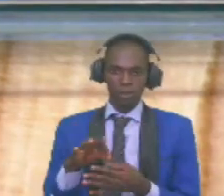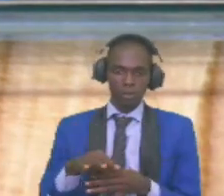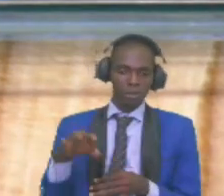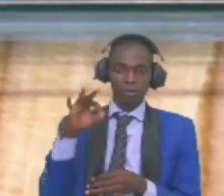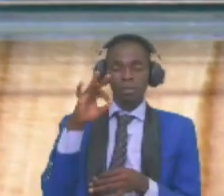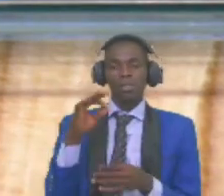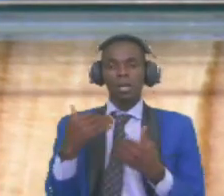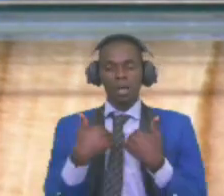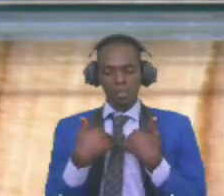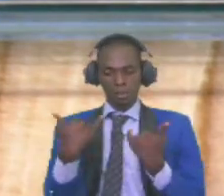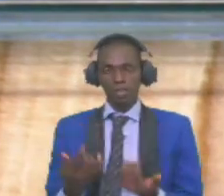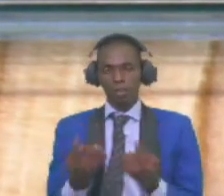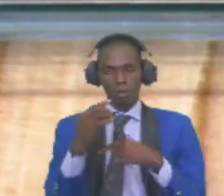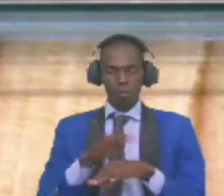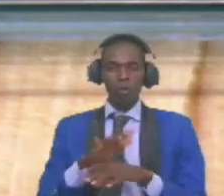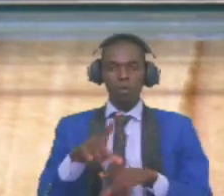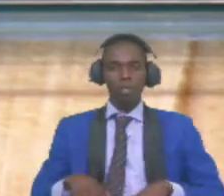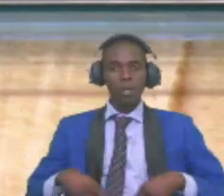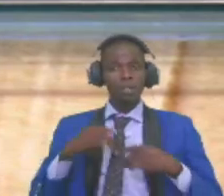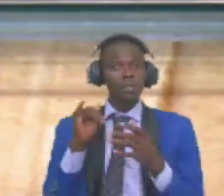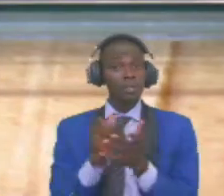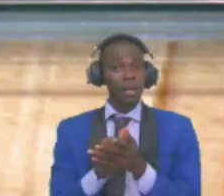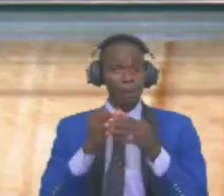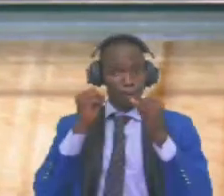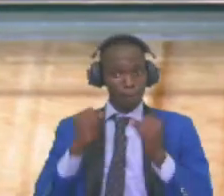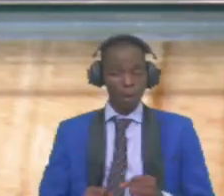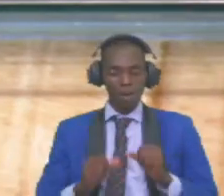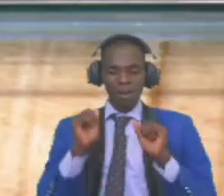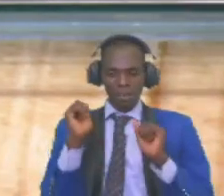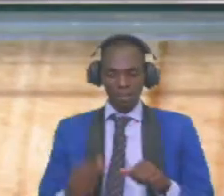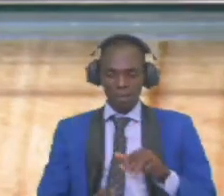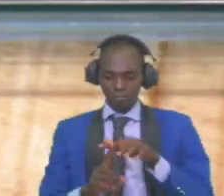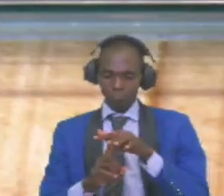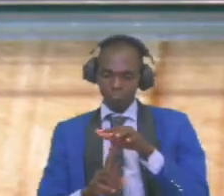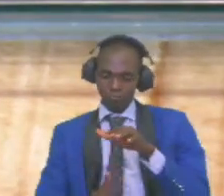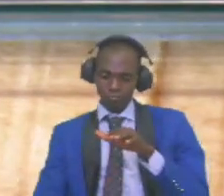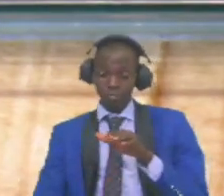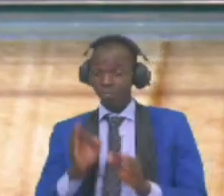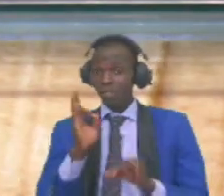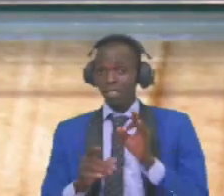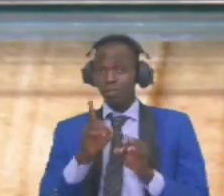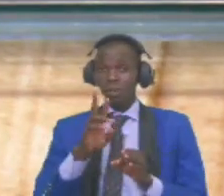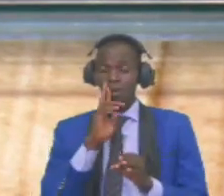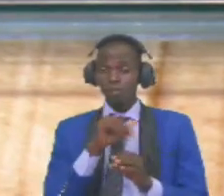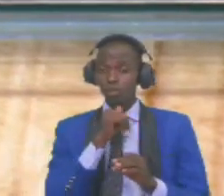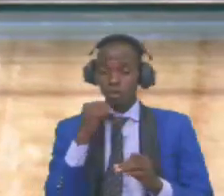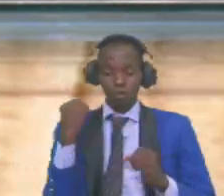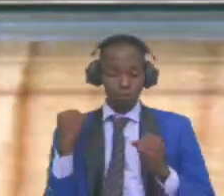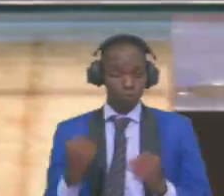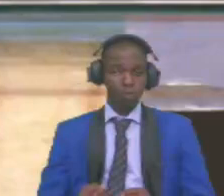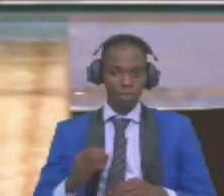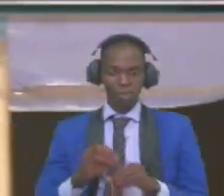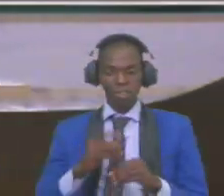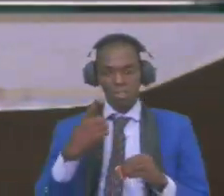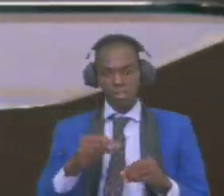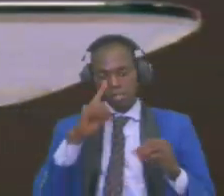esprit est venu sur ta vie cette puissance peut fuir si tu ne tiens pas fermes dans la